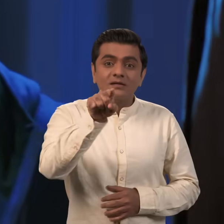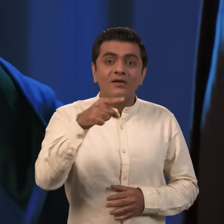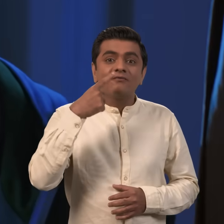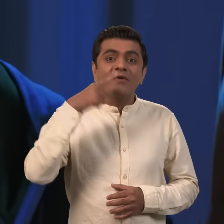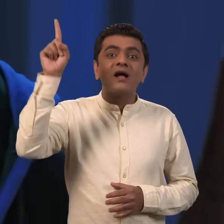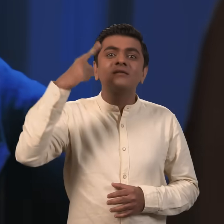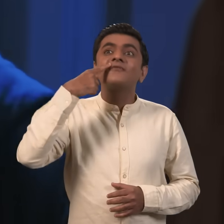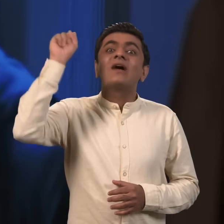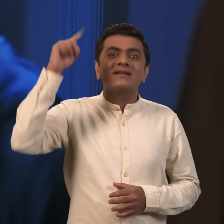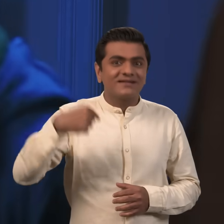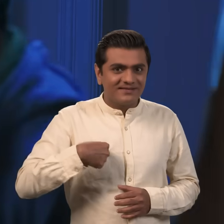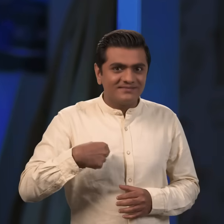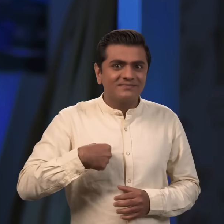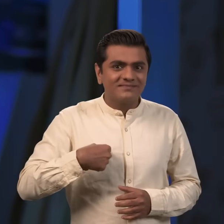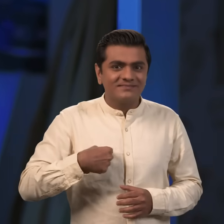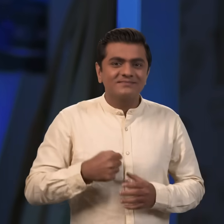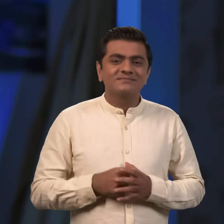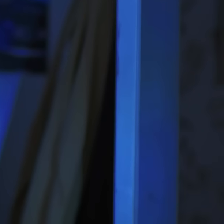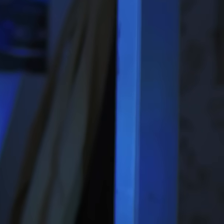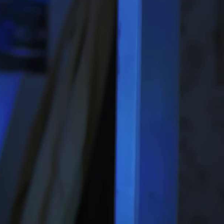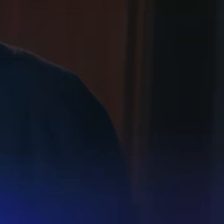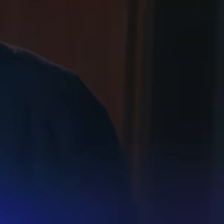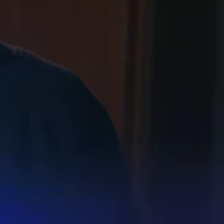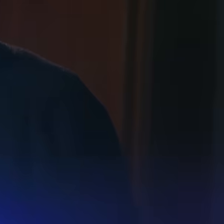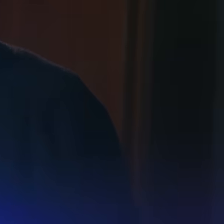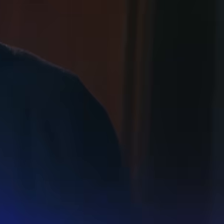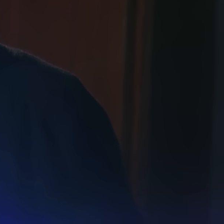तेरे बाप का बाप हूं मैं।